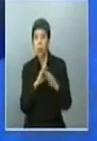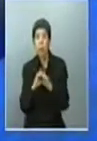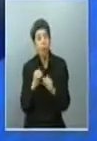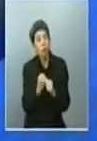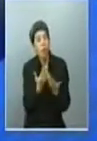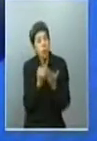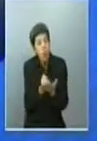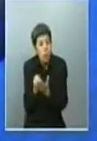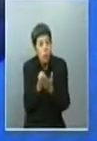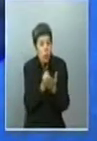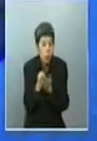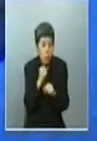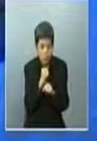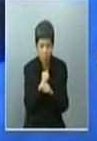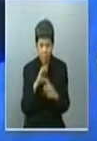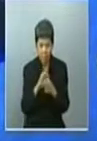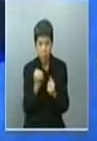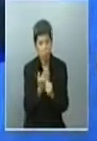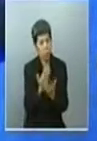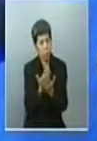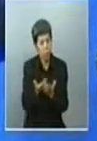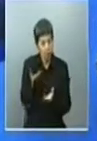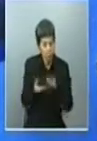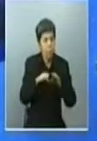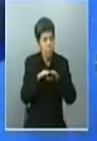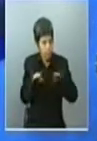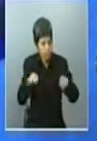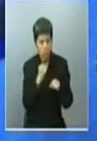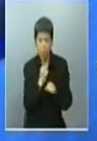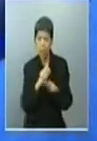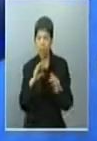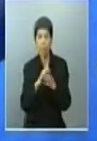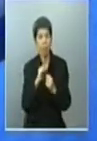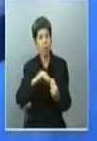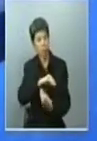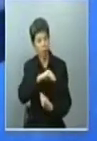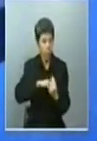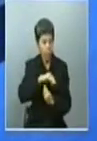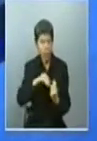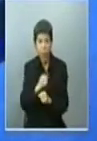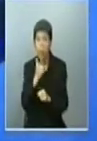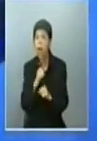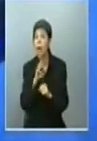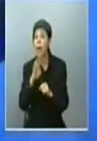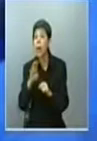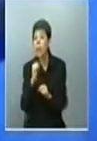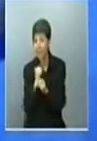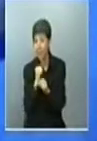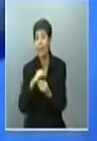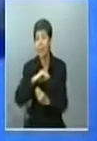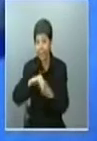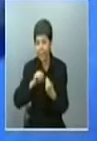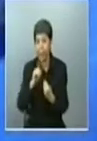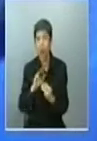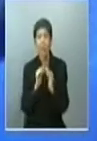ปกป้องดูแลเรื่องราวของเสถียรภาพการลงทุนในด้านของสภาพคล่องนะคะในระบบของทิศทางเศรษฐกิจจีนด้